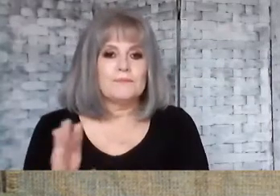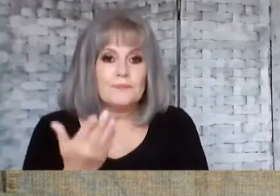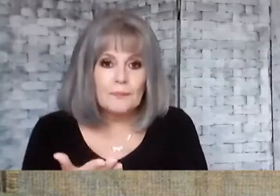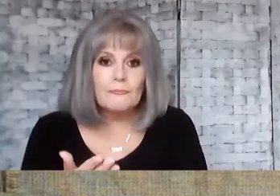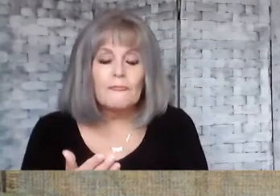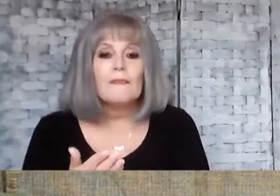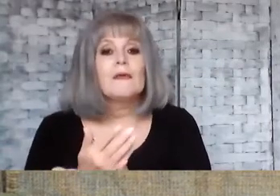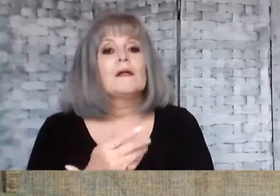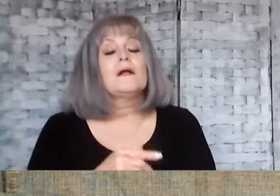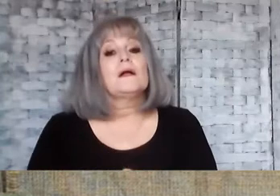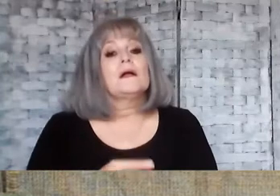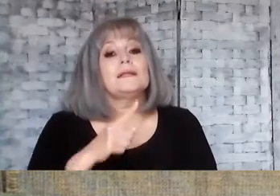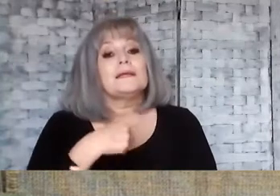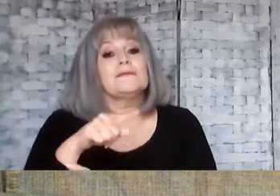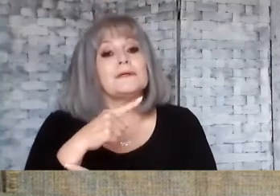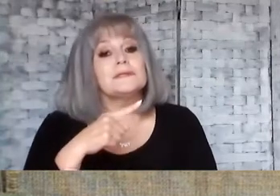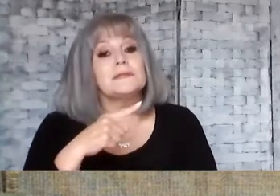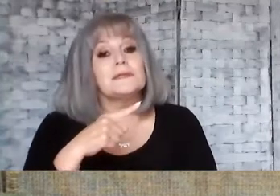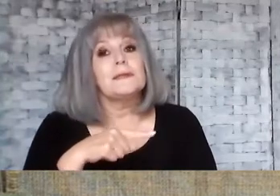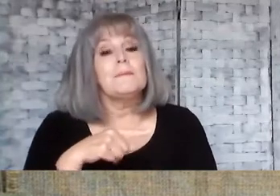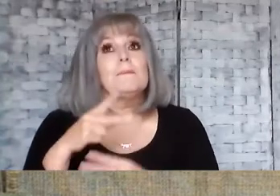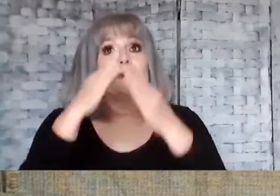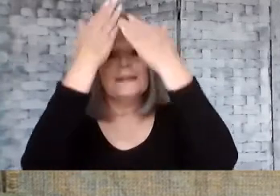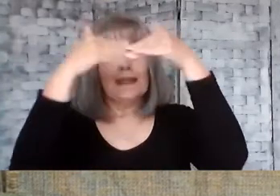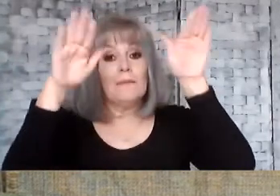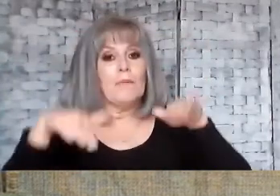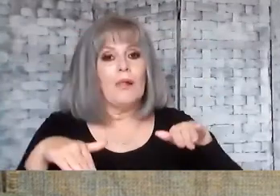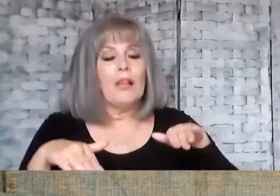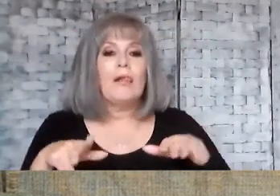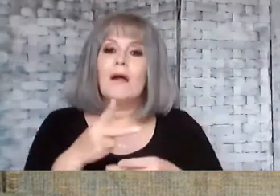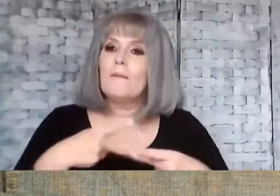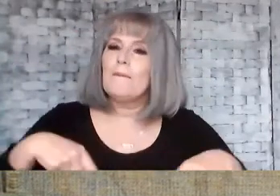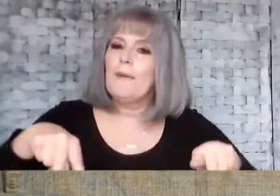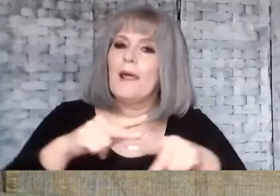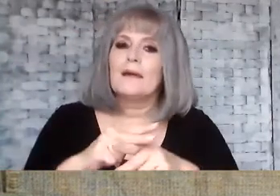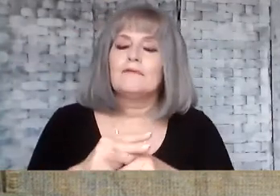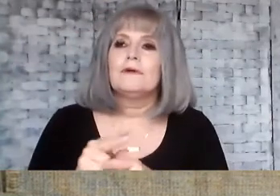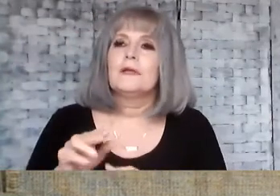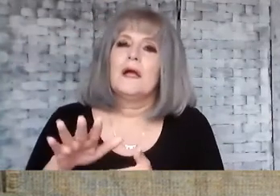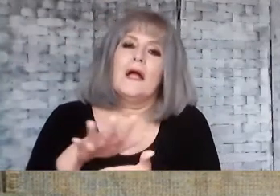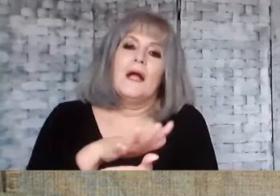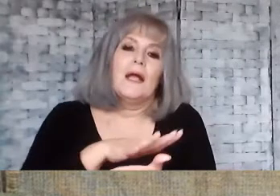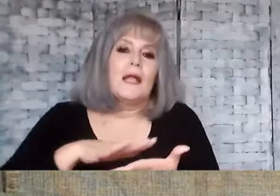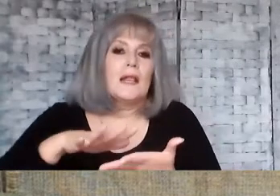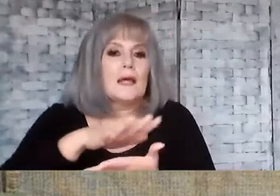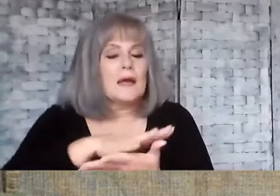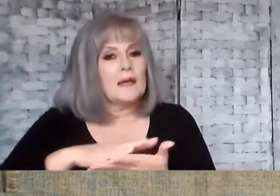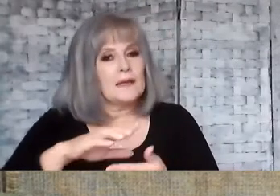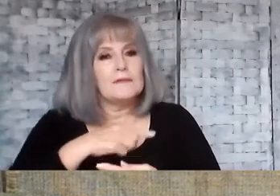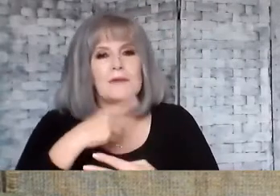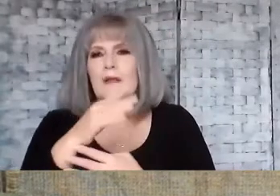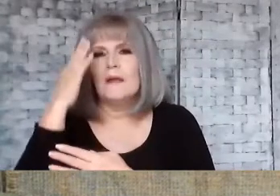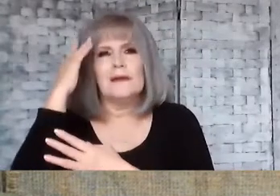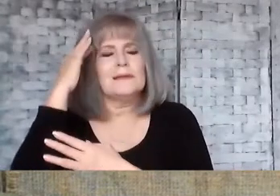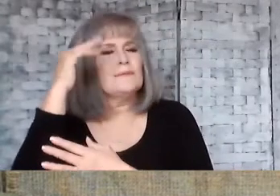nog altyd een plek van geweldige heiligheid. En daar is honderde stories wat nou by my opkom. Ek denk aan